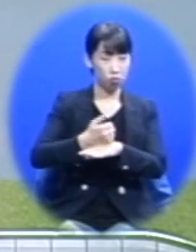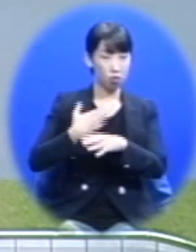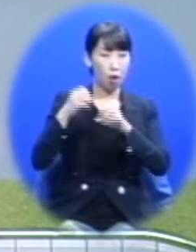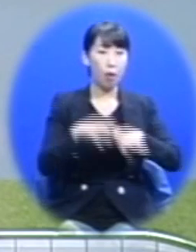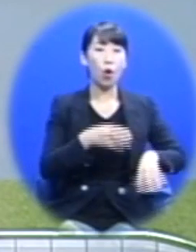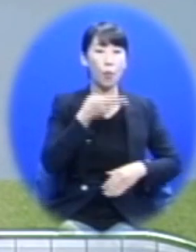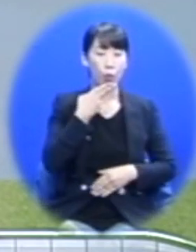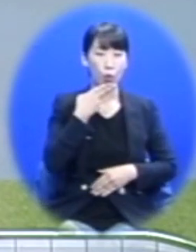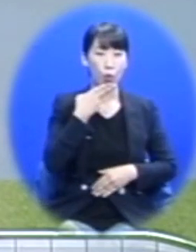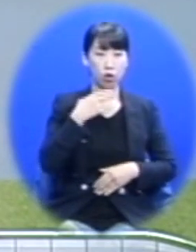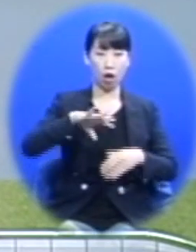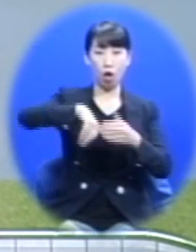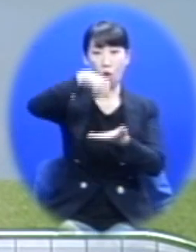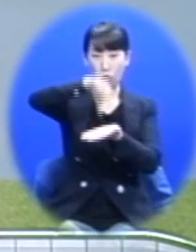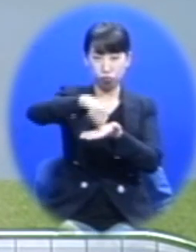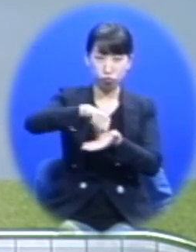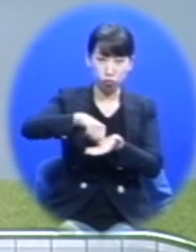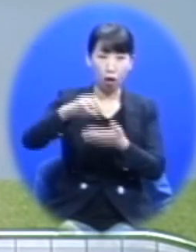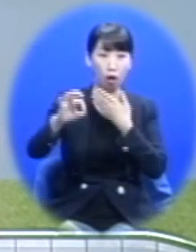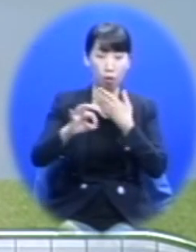거꾸로 때림을 당하여도 망하지 아니하고